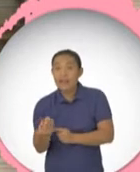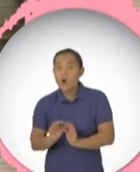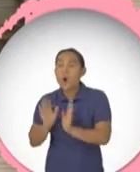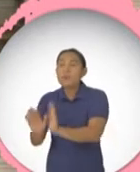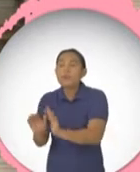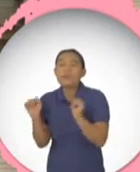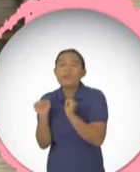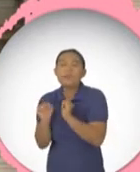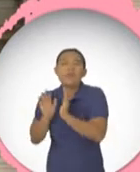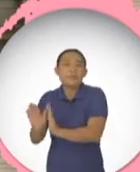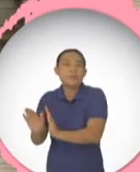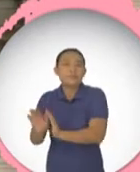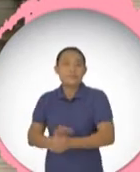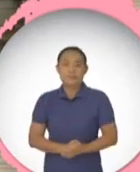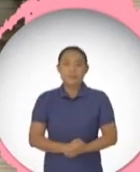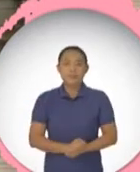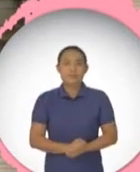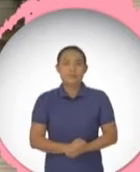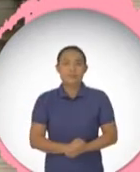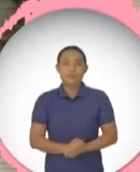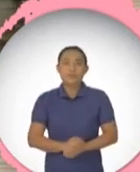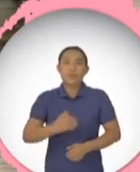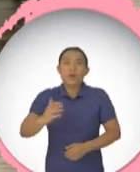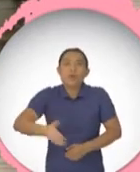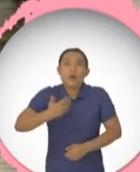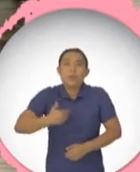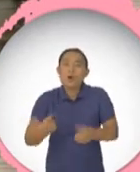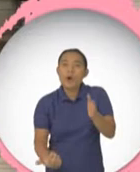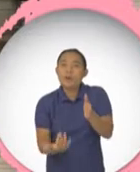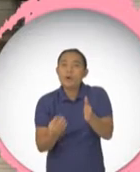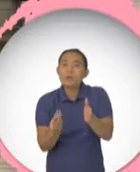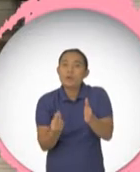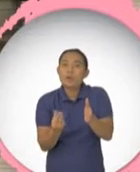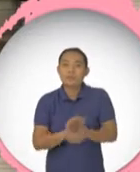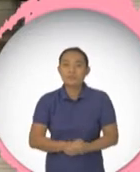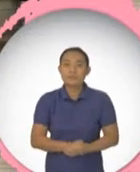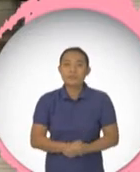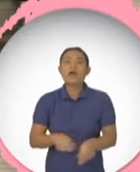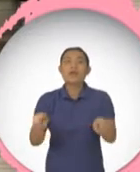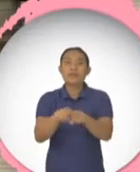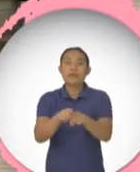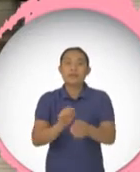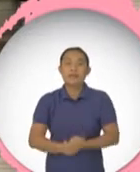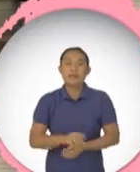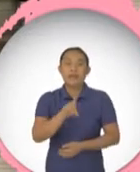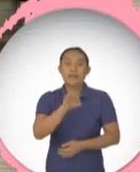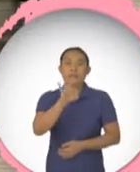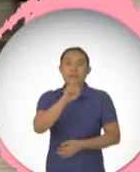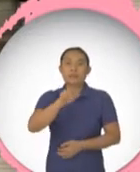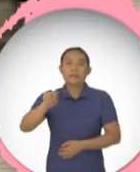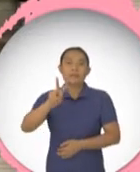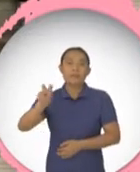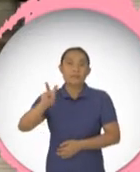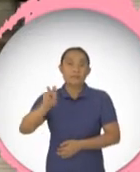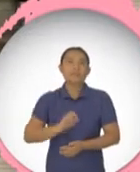คะ อ๋อนะครับงั้นอันนี้ในการอบนี่เราใช้ไฟแค่ไหนครับ เหมือนพายกรอบเมื่อกี้ค่ะคือ190ถึง200องศาเซลเซีย